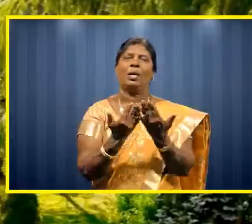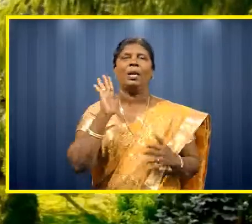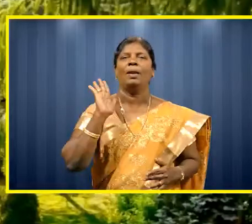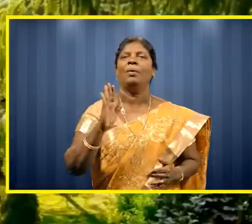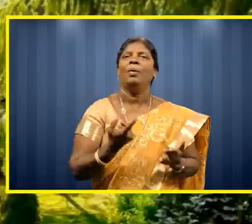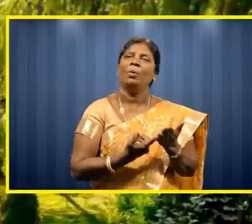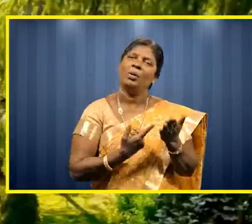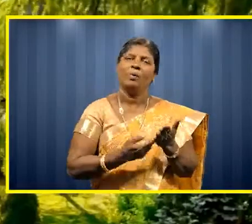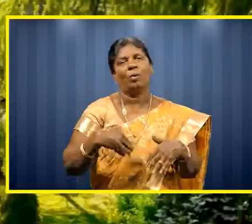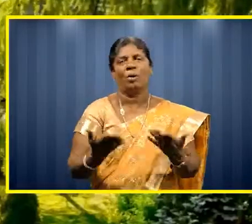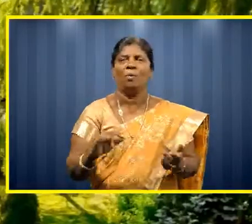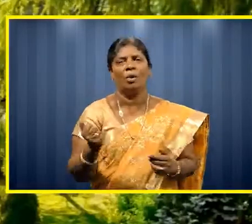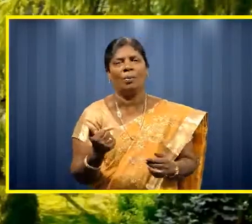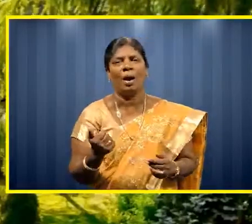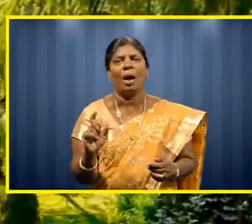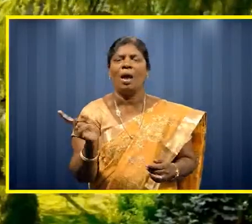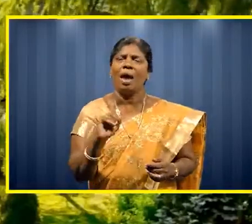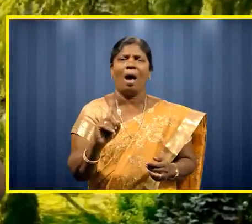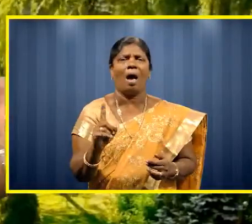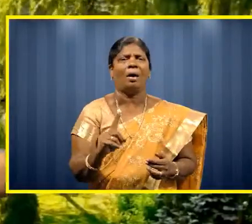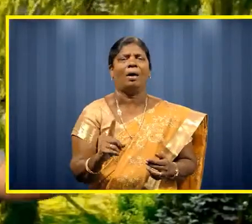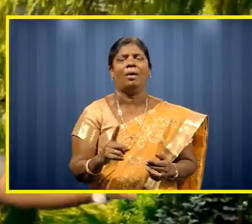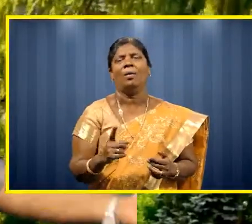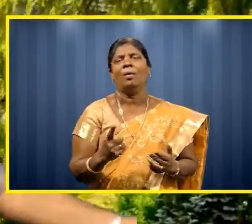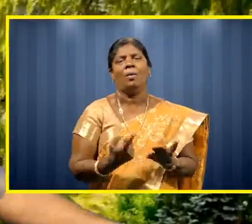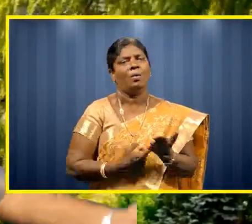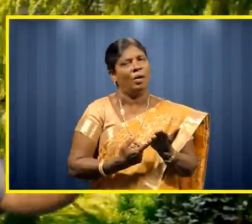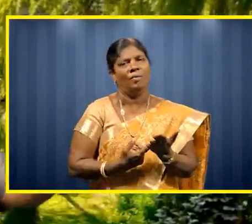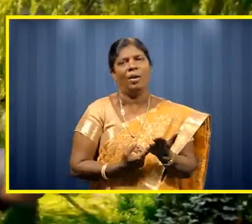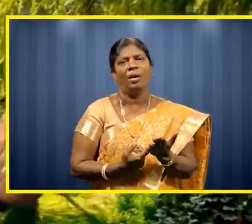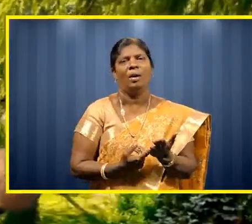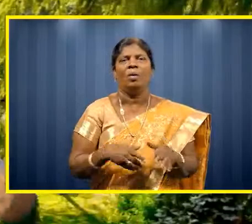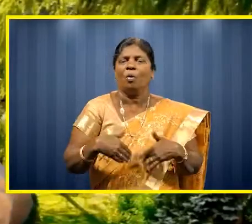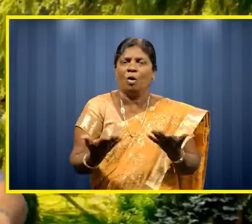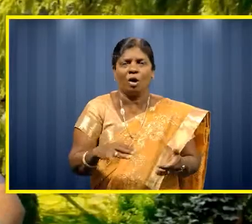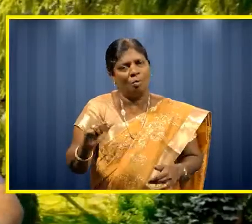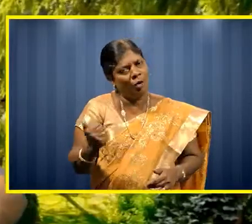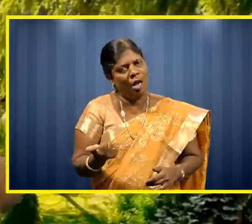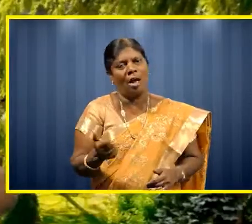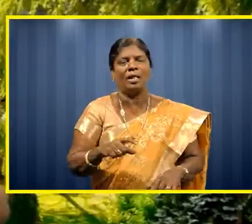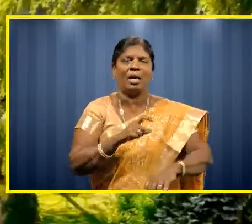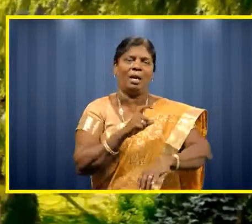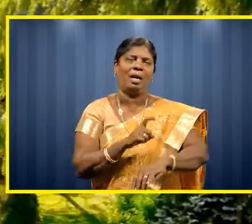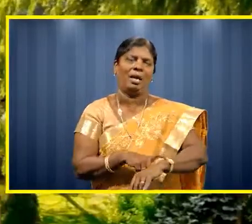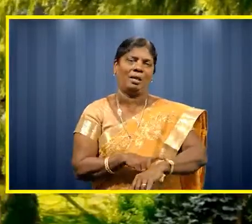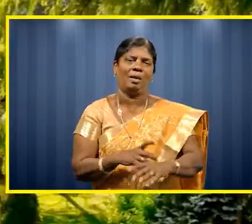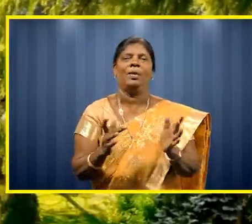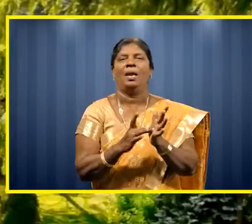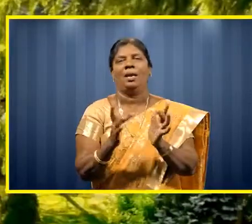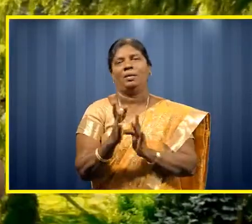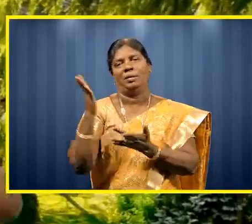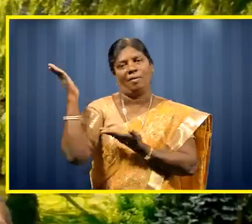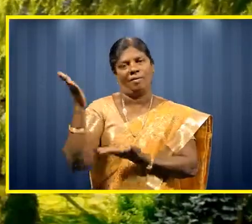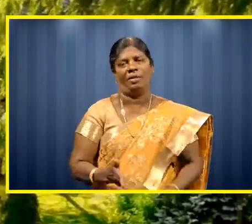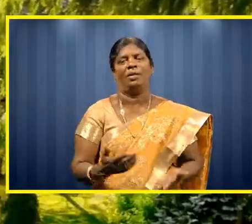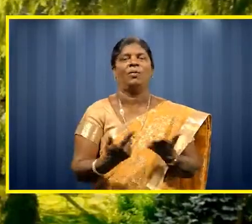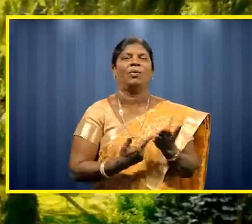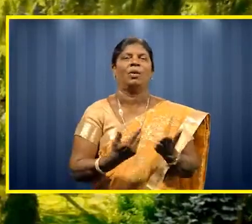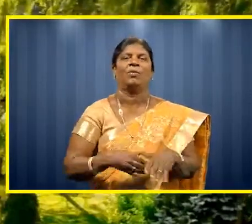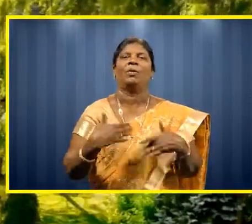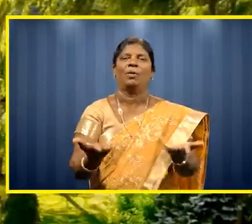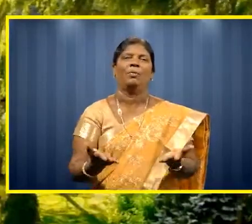உதவி செய்வாரா? செய்வார். யாரும் உங்களுக்கு உதவி செய்ய முடியாத இடத்திலும் கூட வந்து உங்களுக்கு உதவி